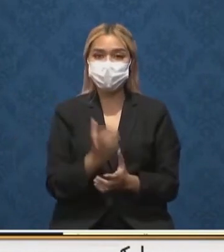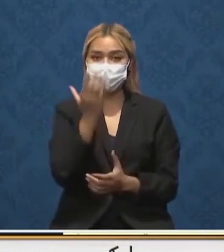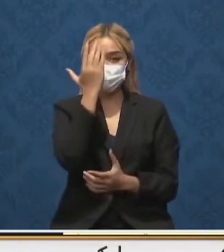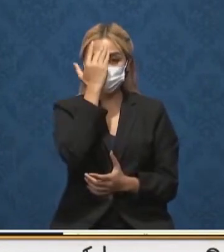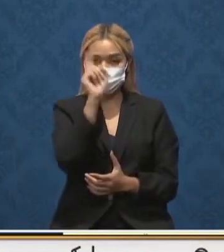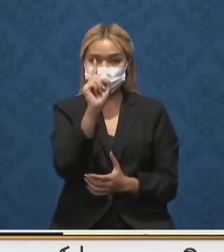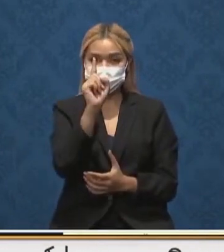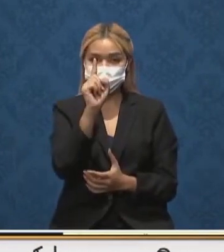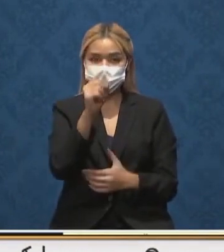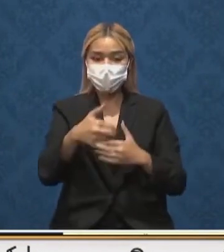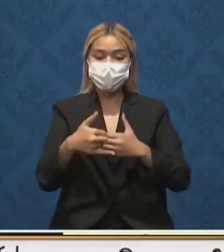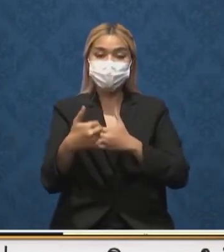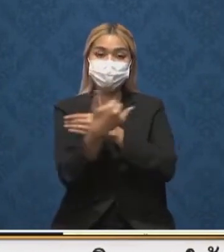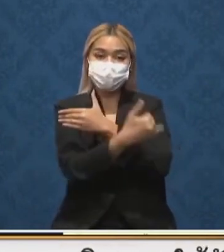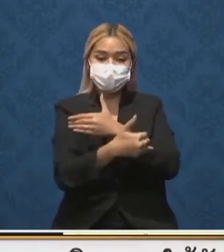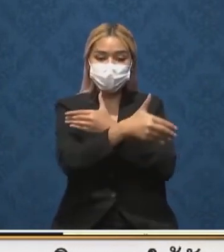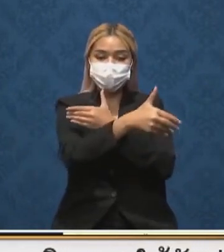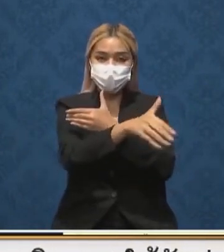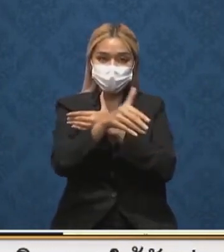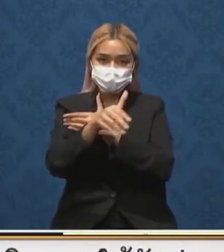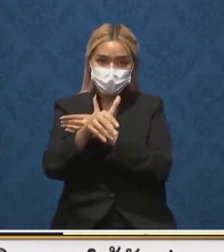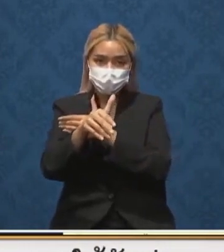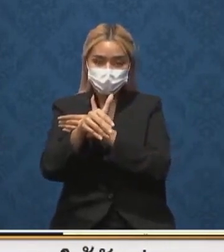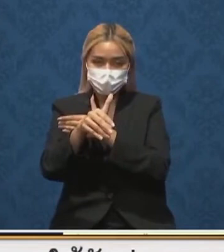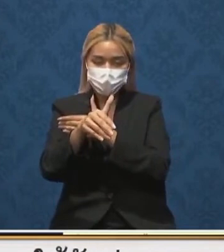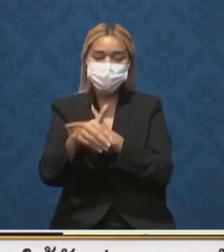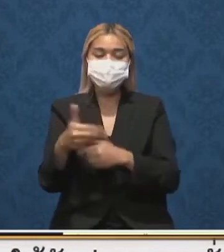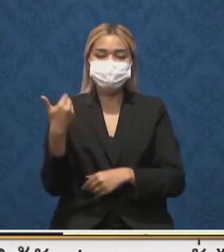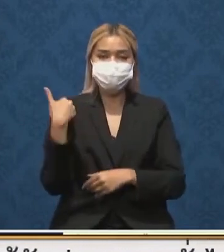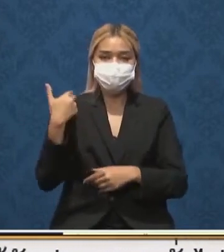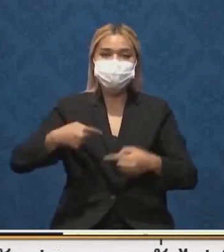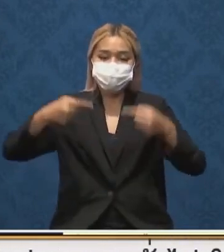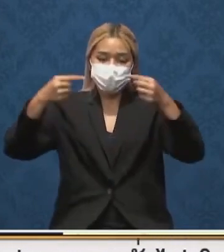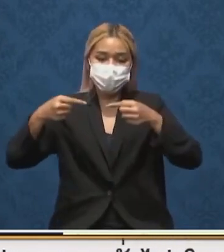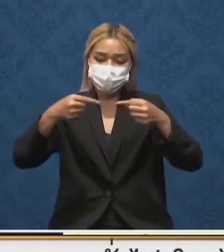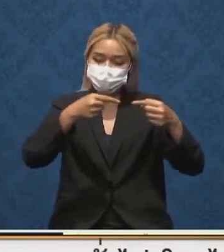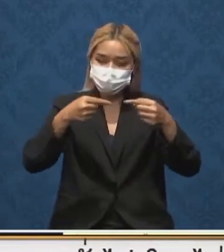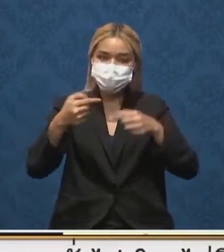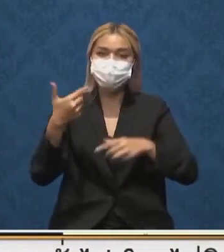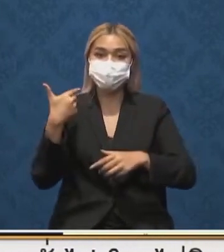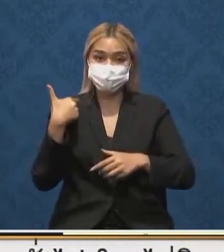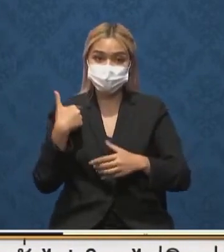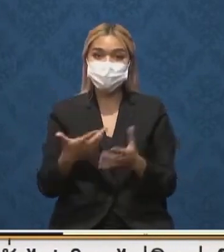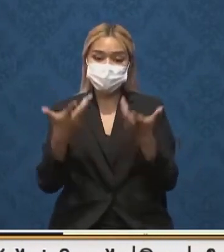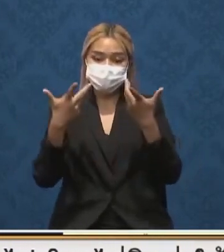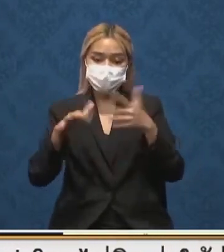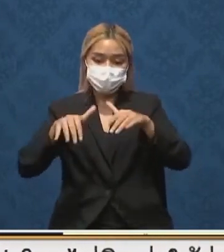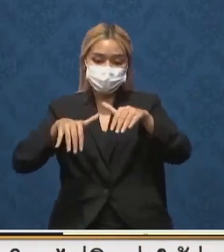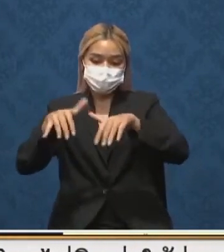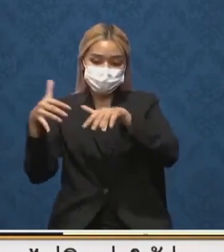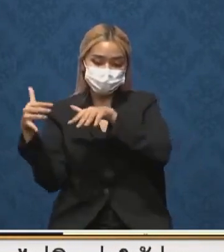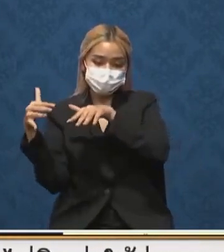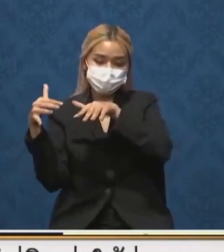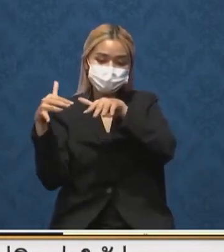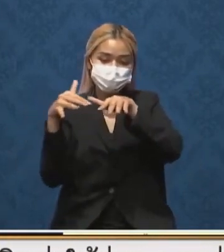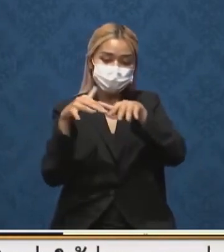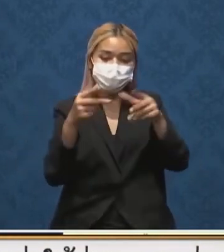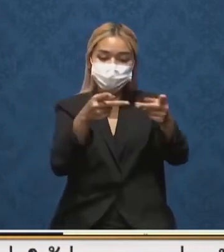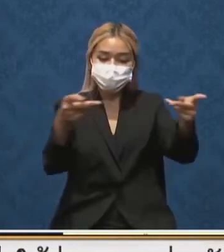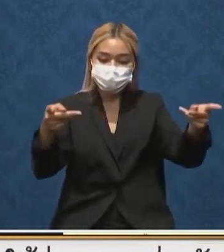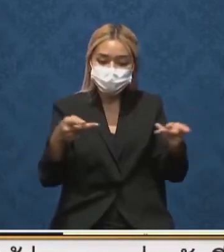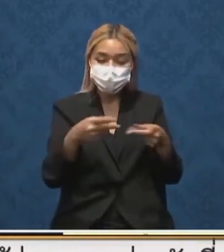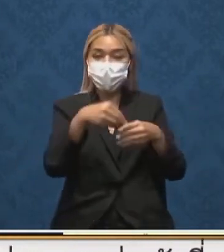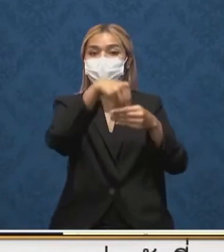อาณานิคมในขณะนั้นนะครับผมคงเรียนคร่าวๆเช่นนั้นแล้วคนที่ไปอยู่ในขณะนั้นก็เป็นต้นตระกูลหา